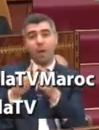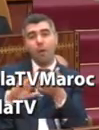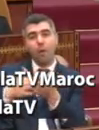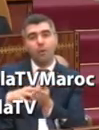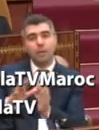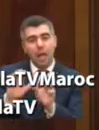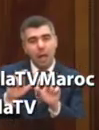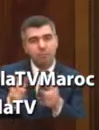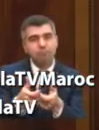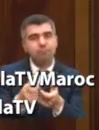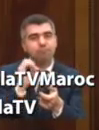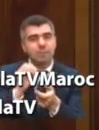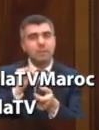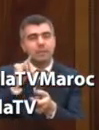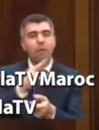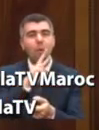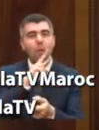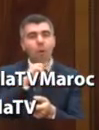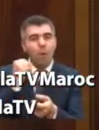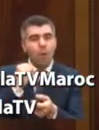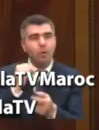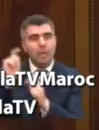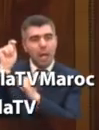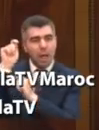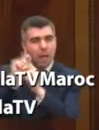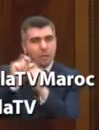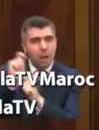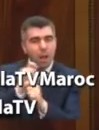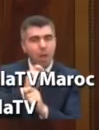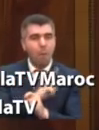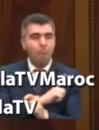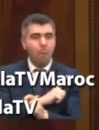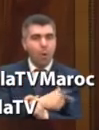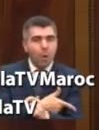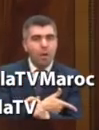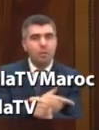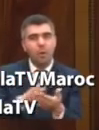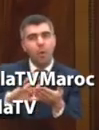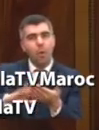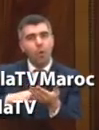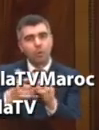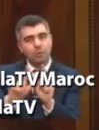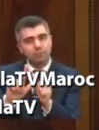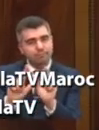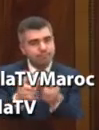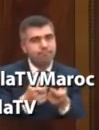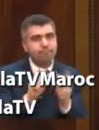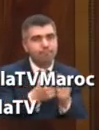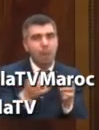الاحتلال الإسرائيلي وآلة القمع العسكري والبوليسي الممنهج والاعتقالات التعسفية